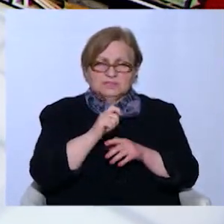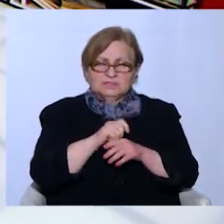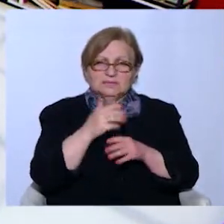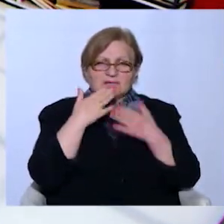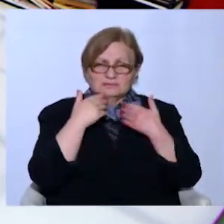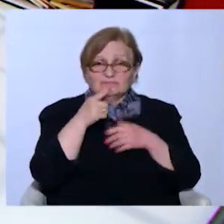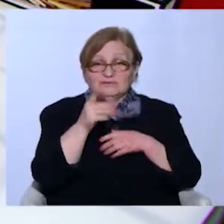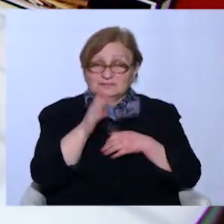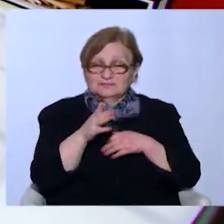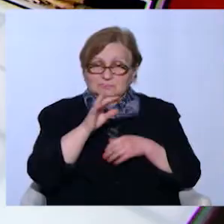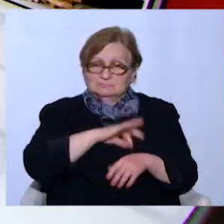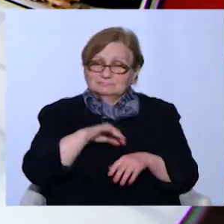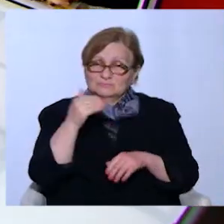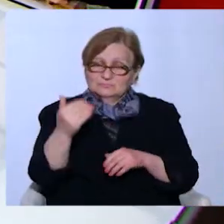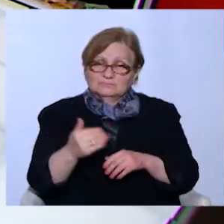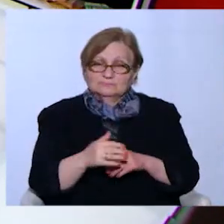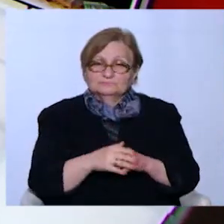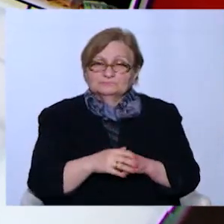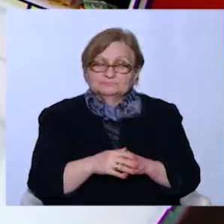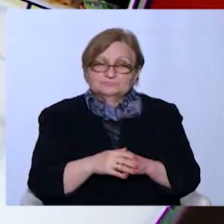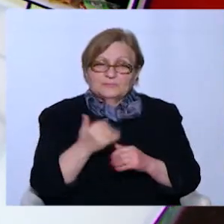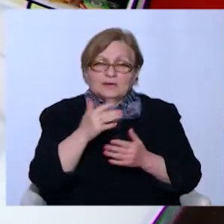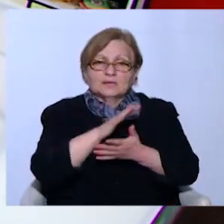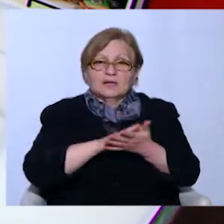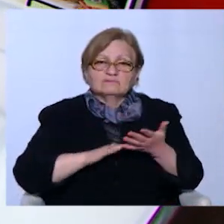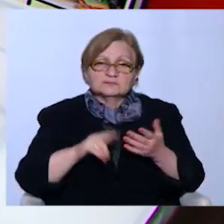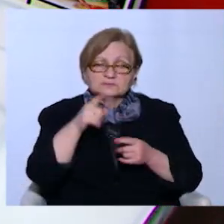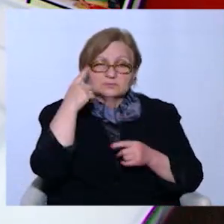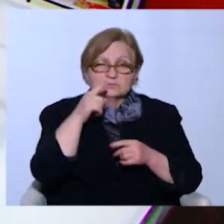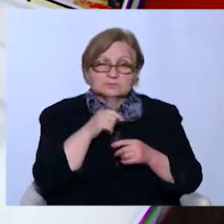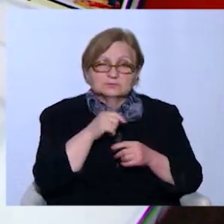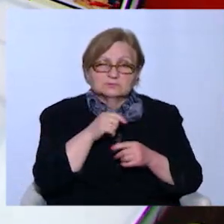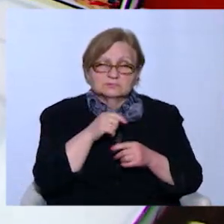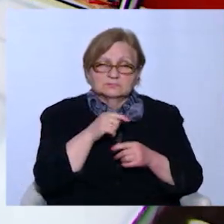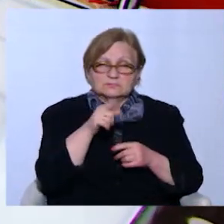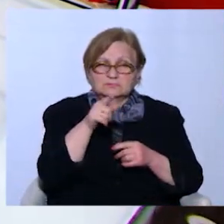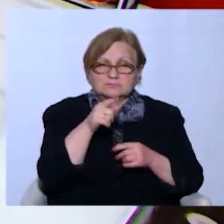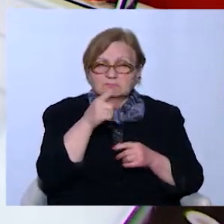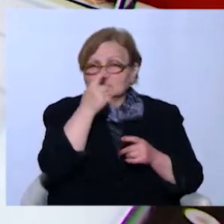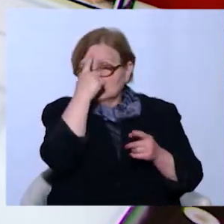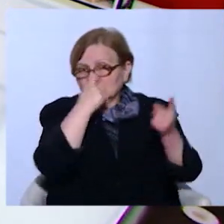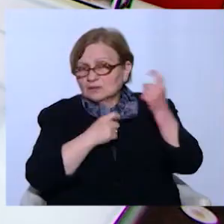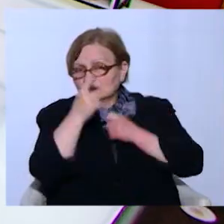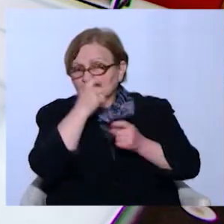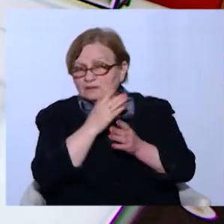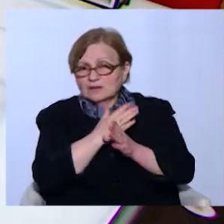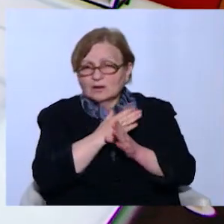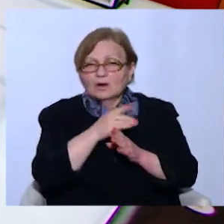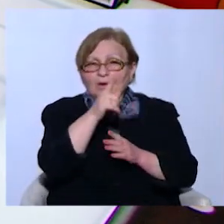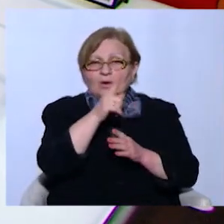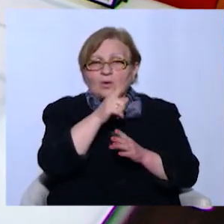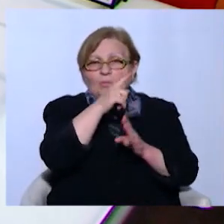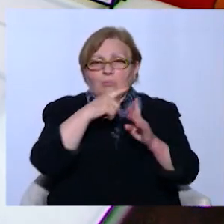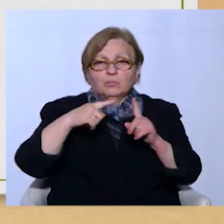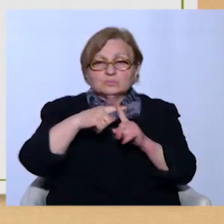გამოდის. მოდით გავაგრძელოთ ახლა ეს ამოცანა. გამოვიყენოთ ის ინფორმაცია, რომ ფუნქცია კვეთს